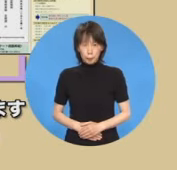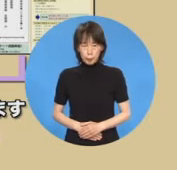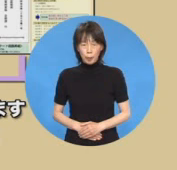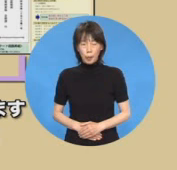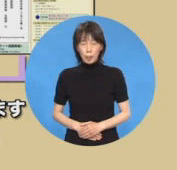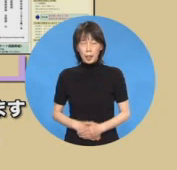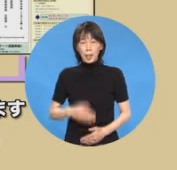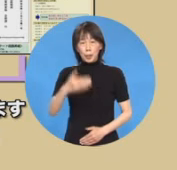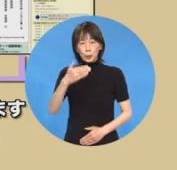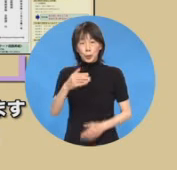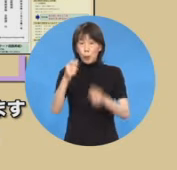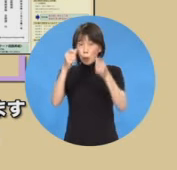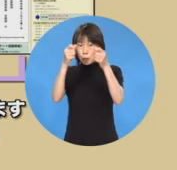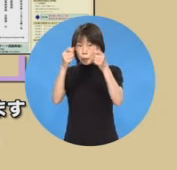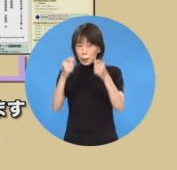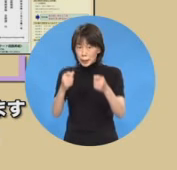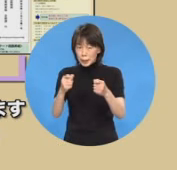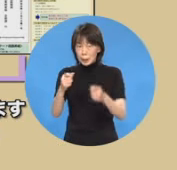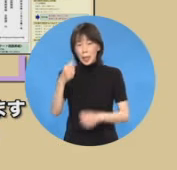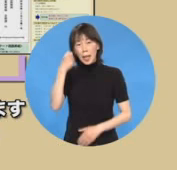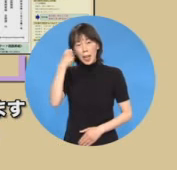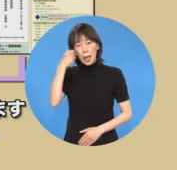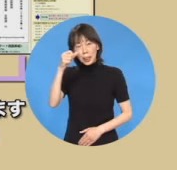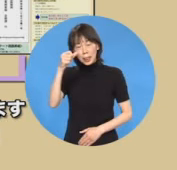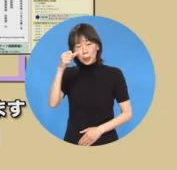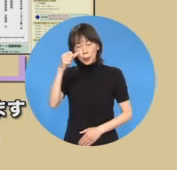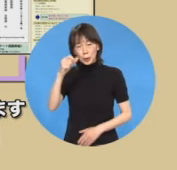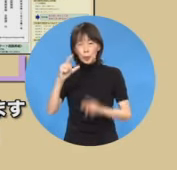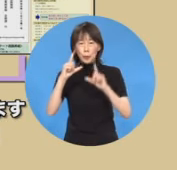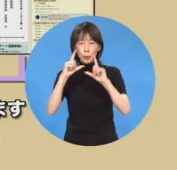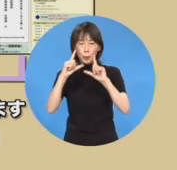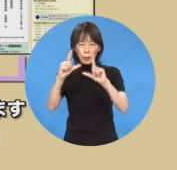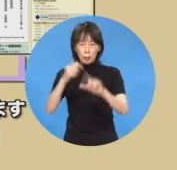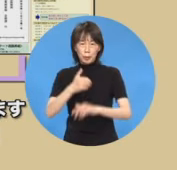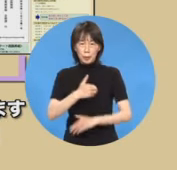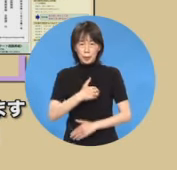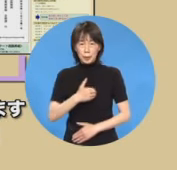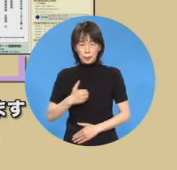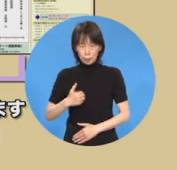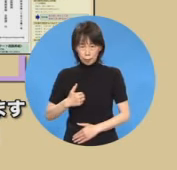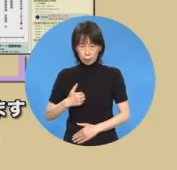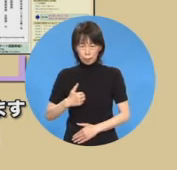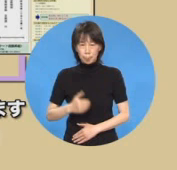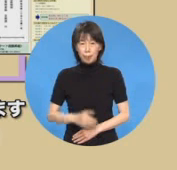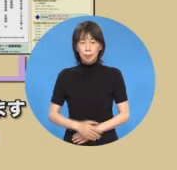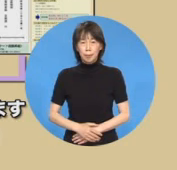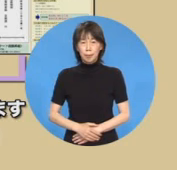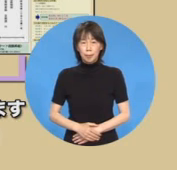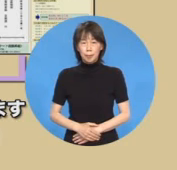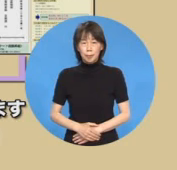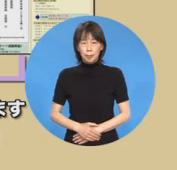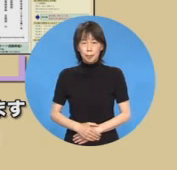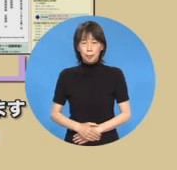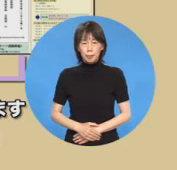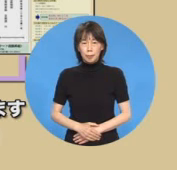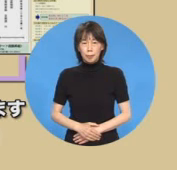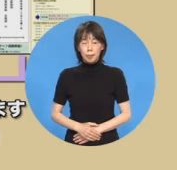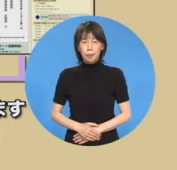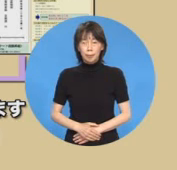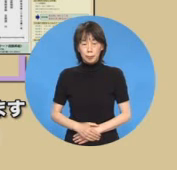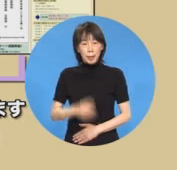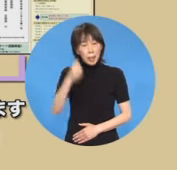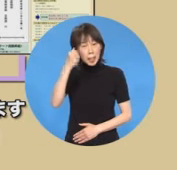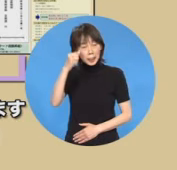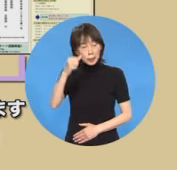また区ホームページの区民アンケートのコーナーからも直接回答することができます